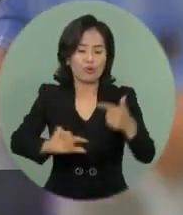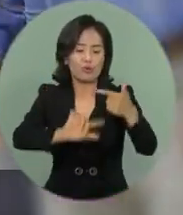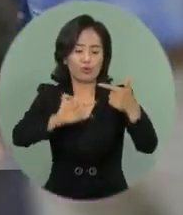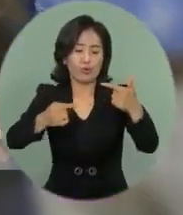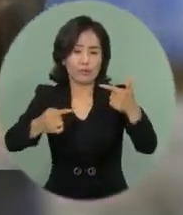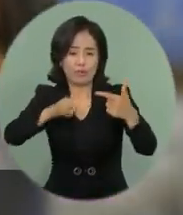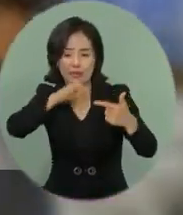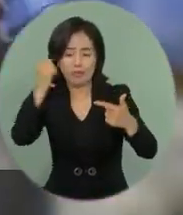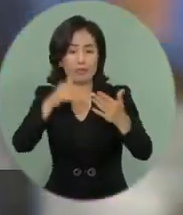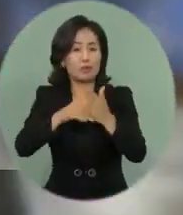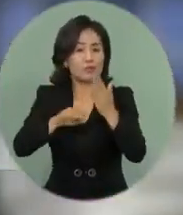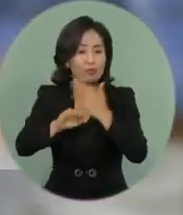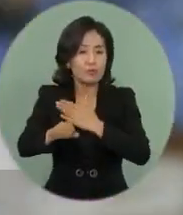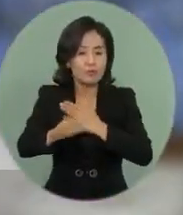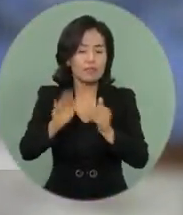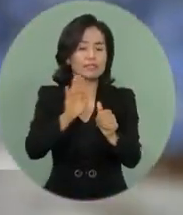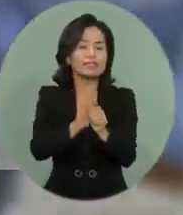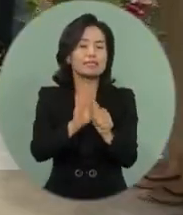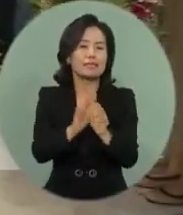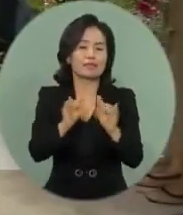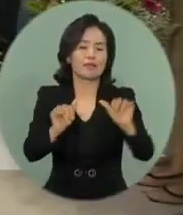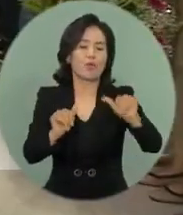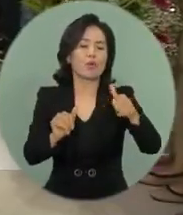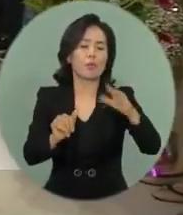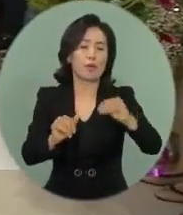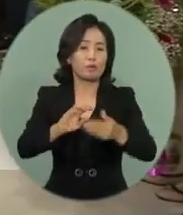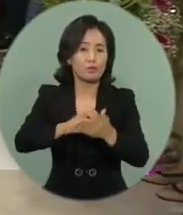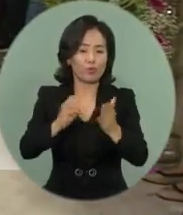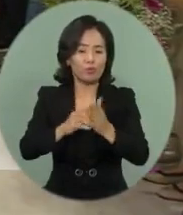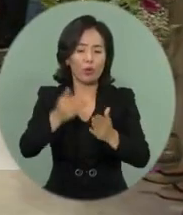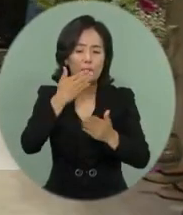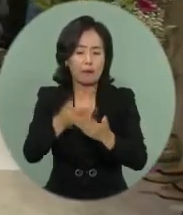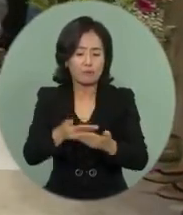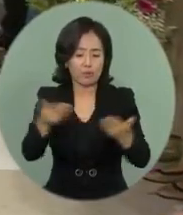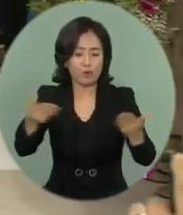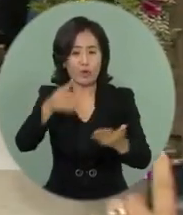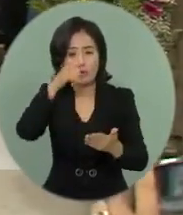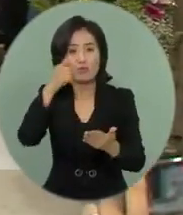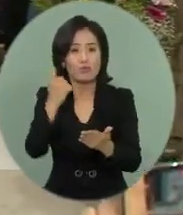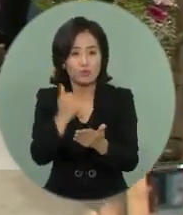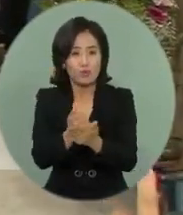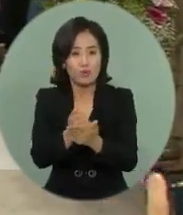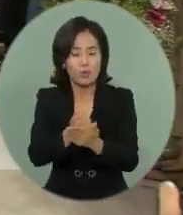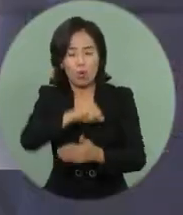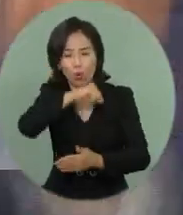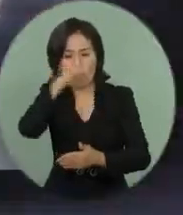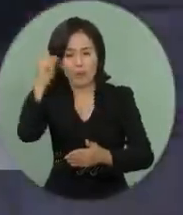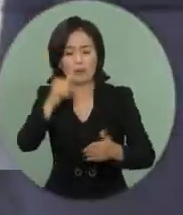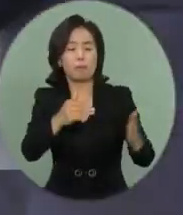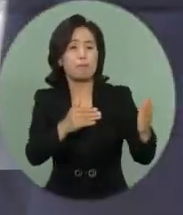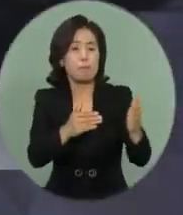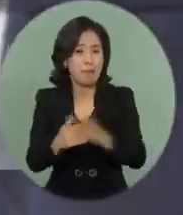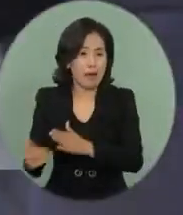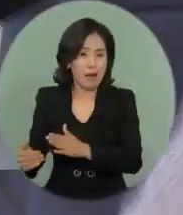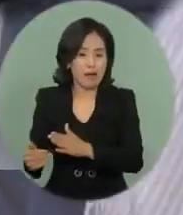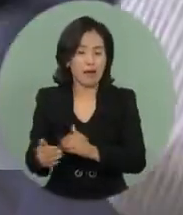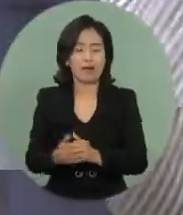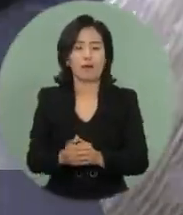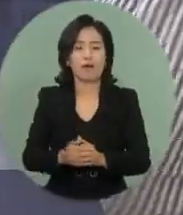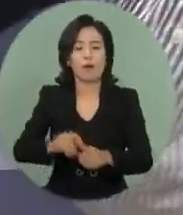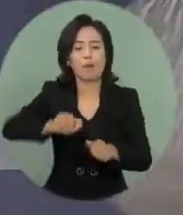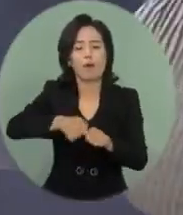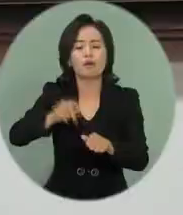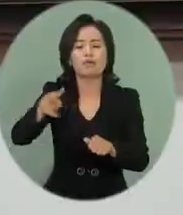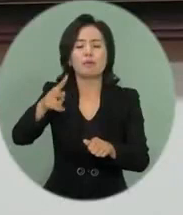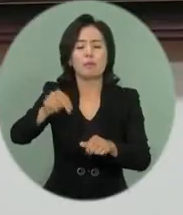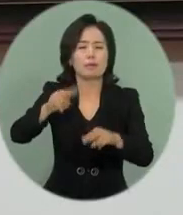지방선거에서 당선된 이후 지지자 등에게 500만 원 상당의 식사를 제공한 혐의로 당선 무효형인 벌금 200만 원을 선고받으며